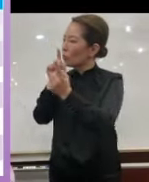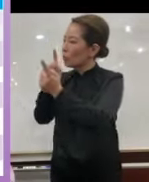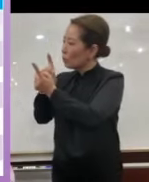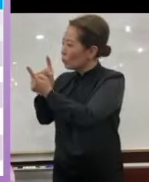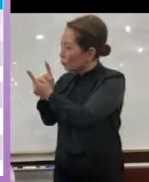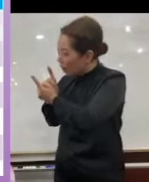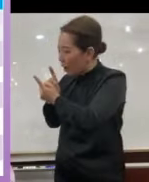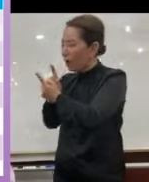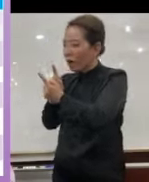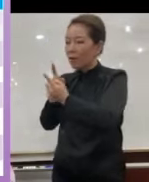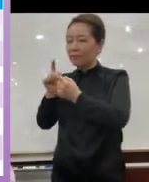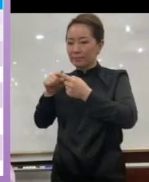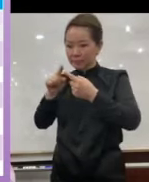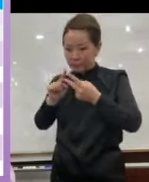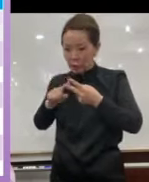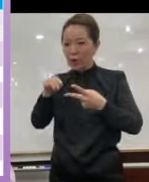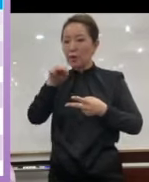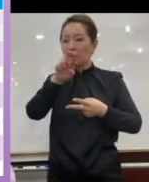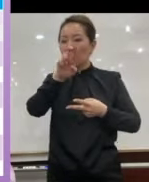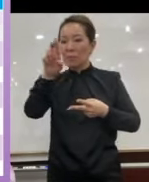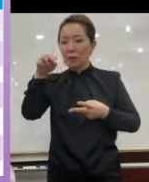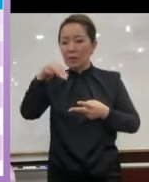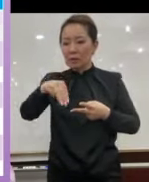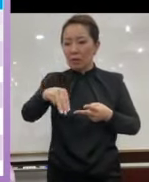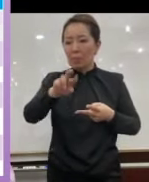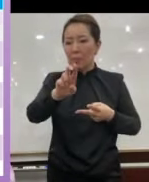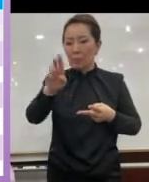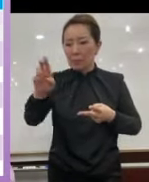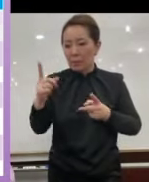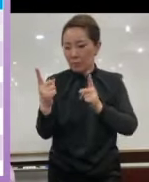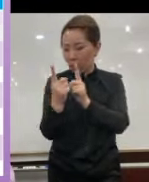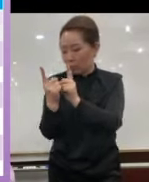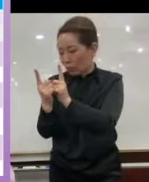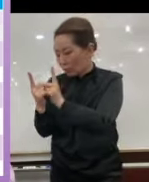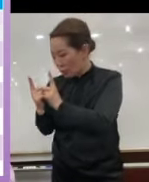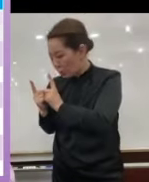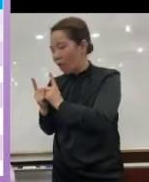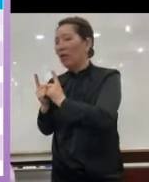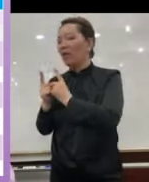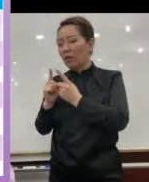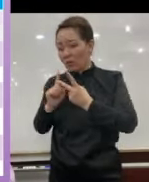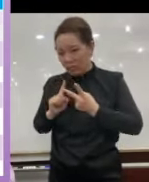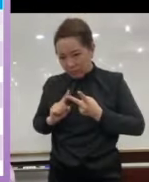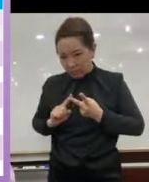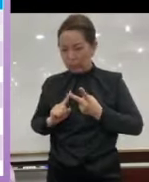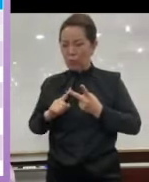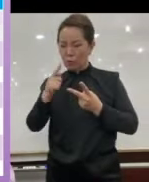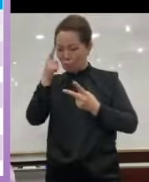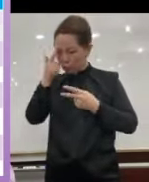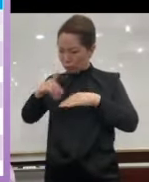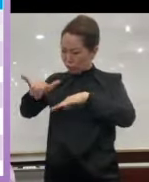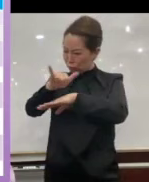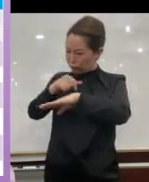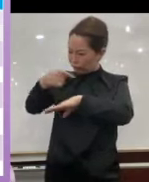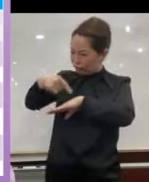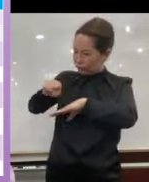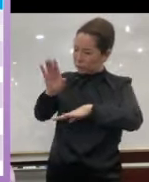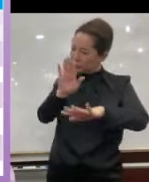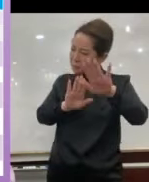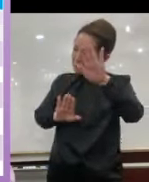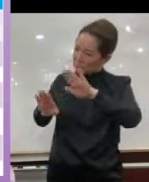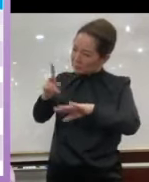бус байгууллагын хүмүүстэй уулзаж, нэг бүрчлэн уулзаж одоо яг Монголын орчин одоо өнөөгийн нөхцөл байдал ямар байна